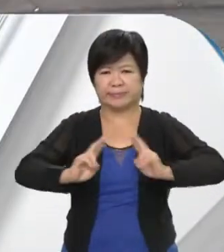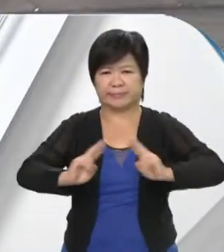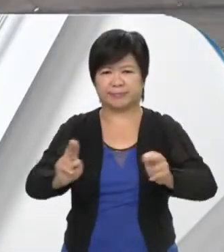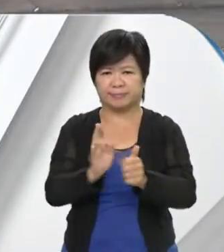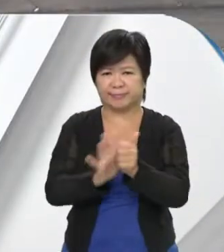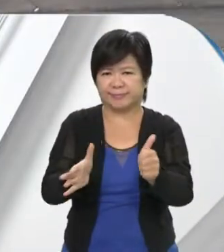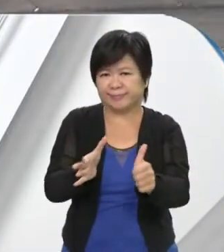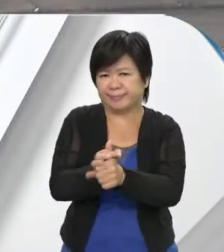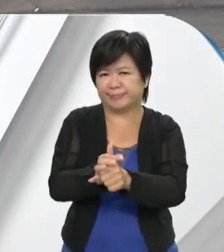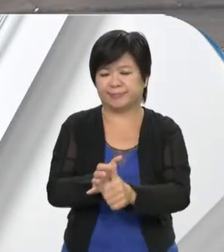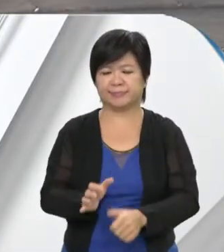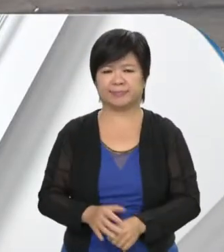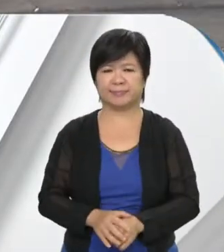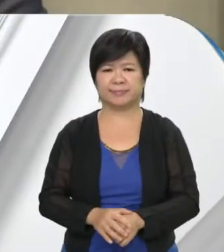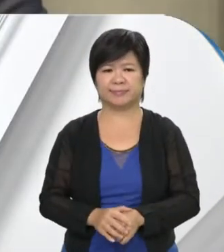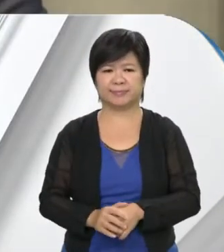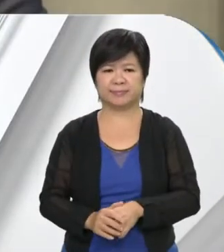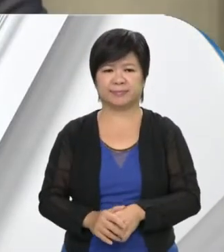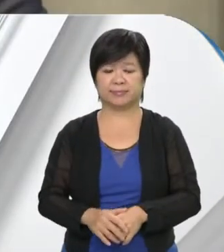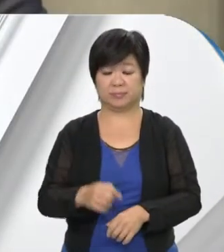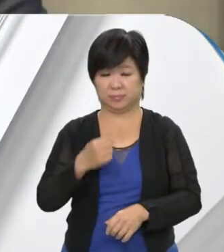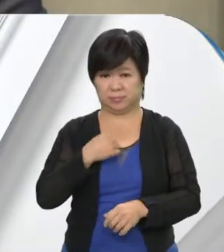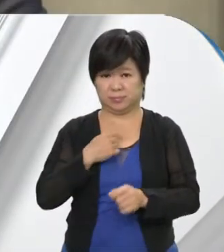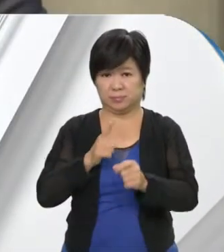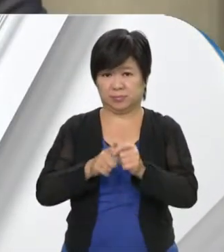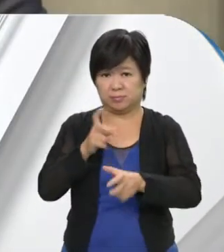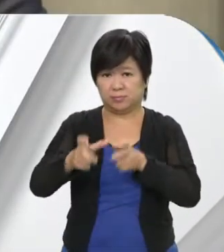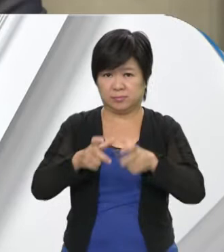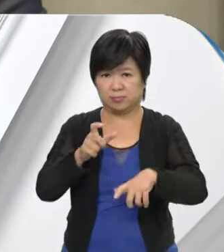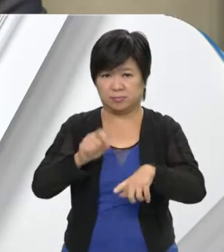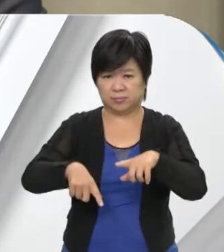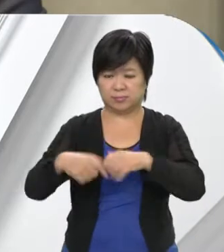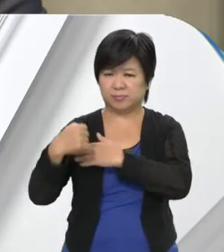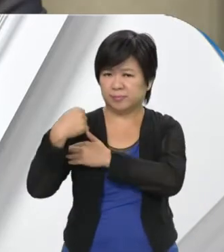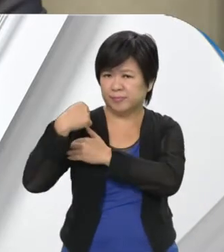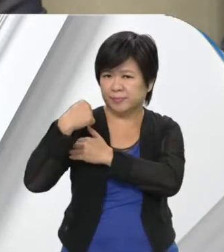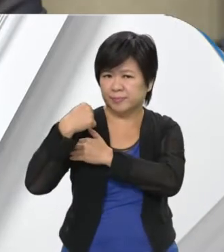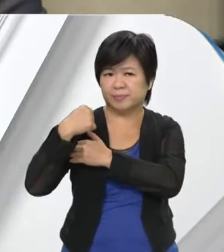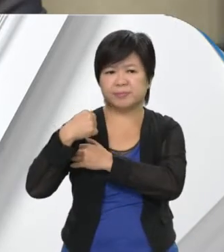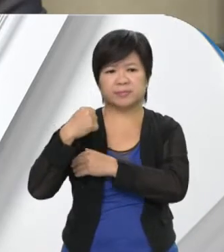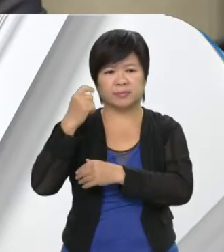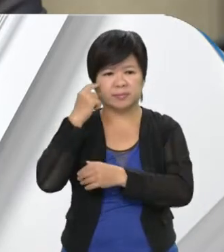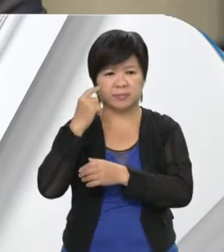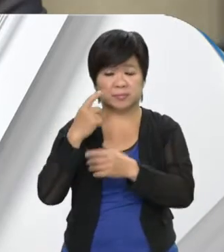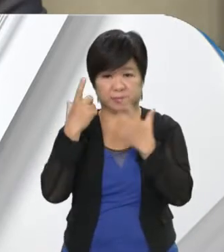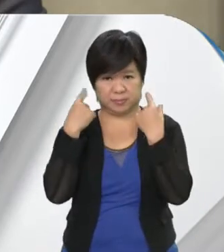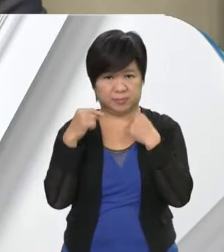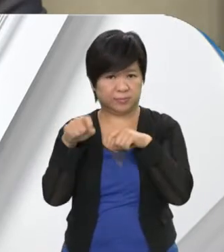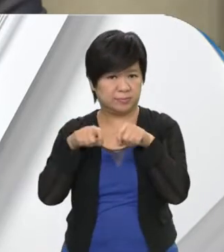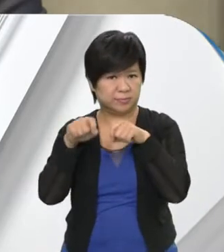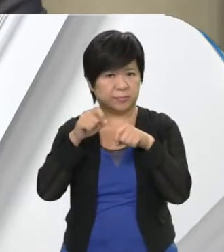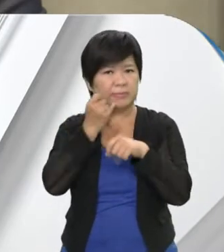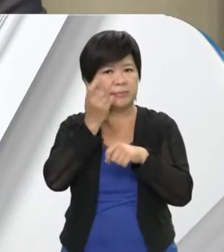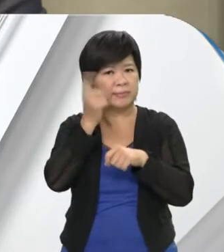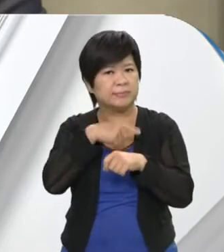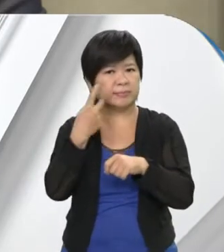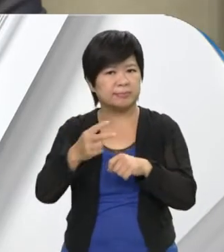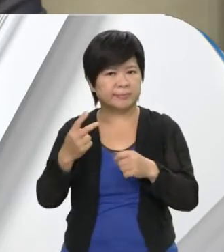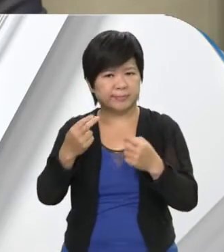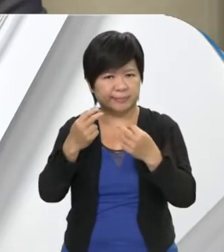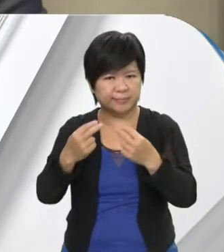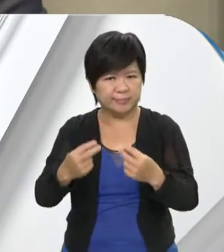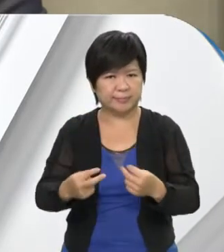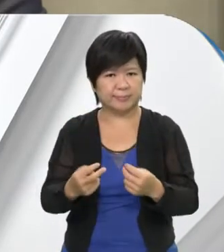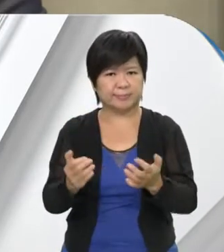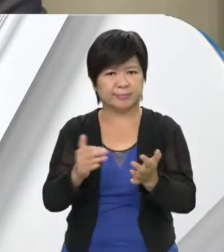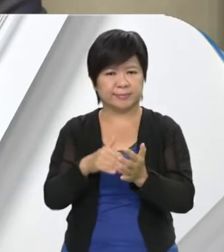响动态。 所以我们中油公司呢，现在努力在研究，就是就原有的方案，看看有没有办法可以修正改善